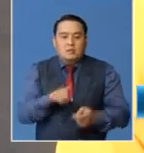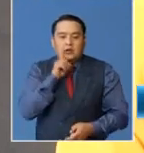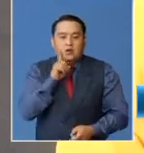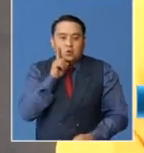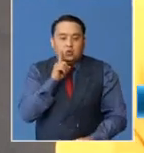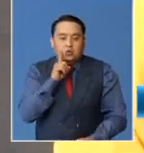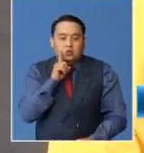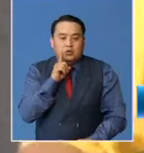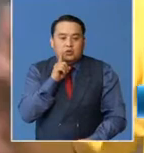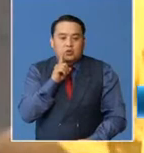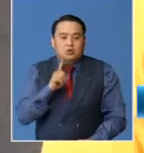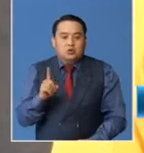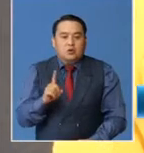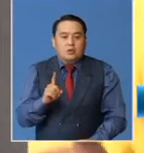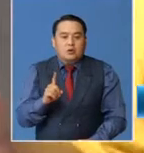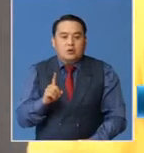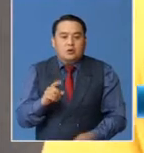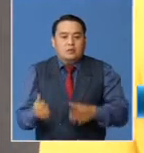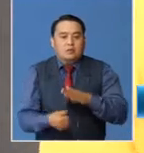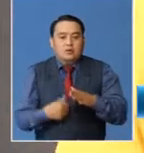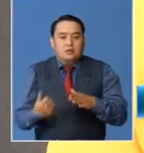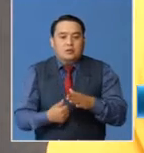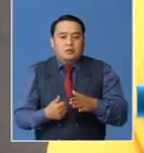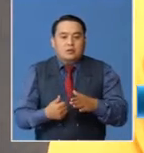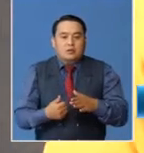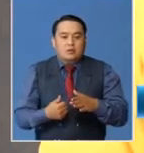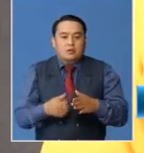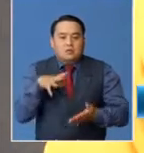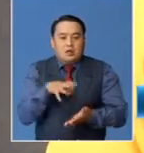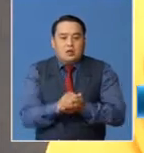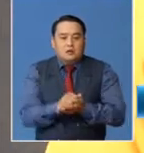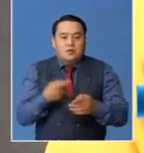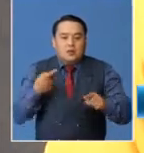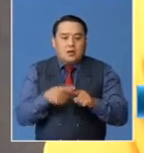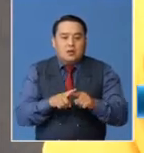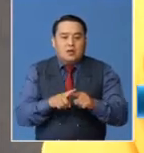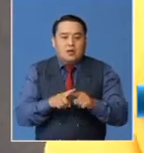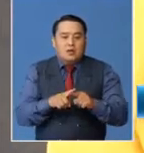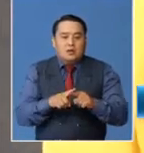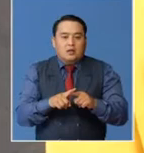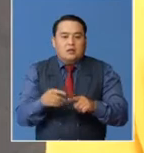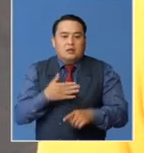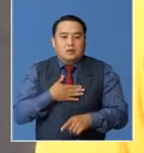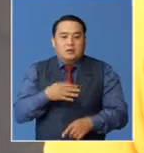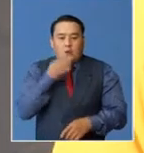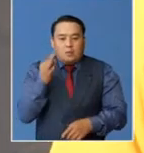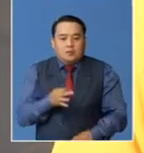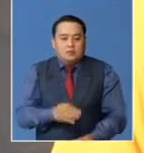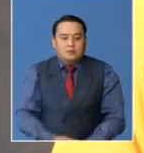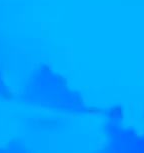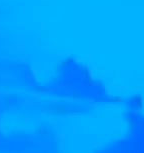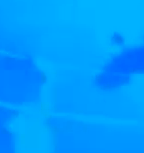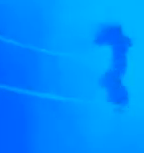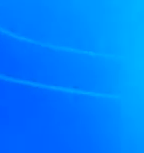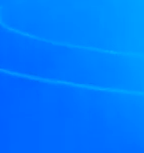молодежи, чтобы не болтались по дворам, а занимались техникой, ну и навыки вождения.